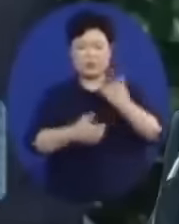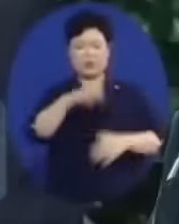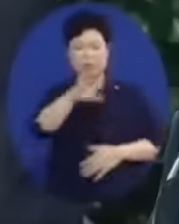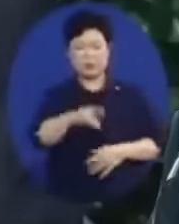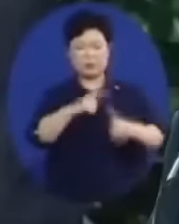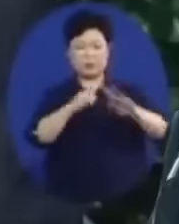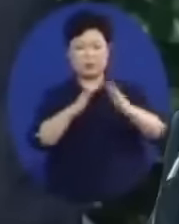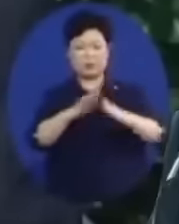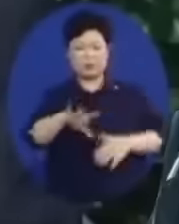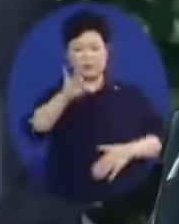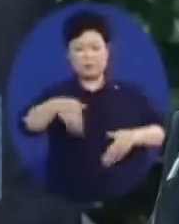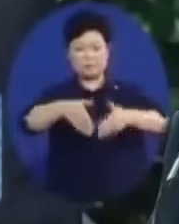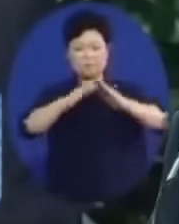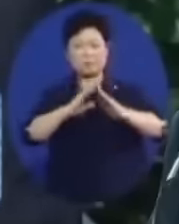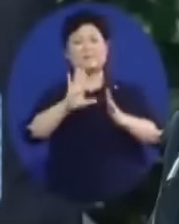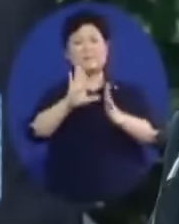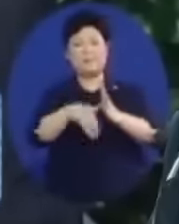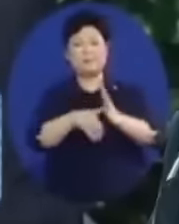교회를 개척할 때